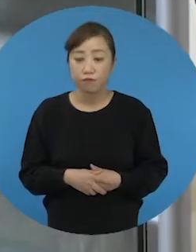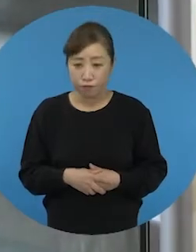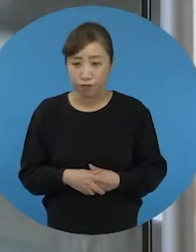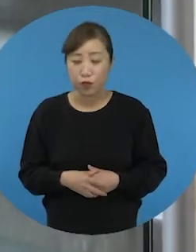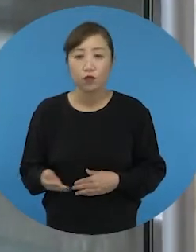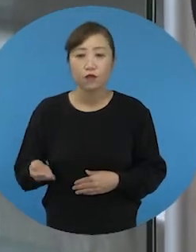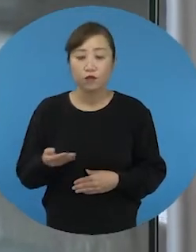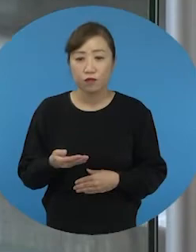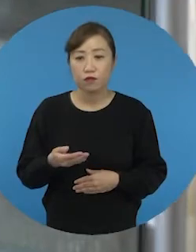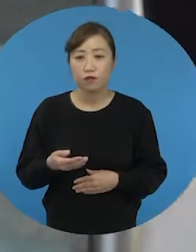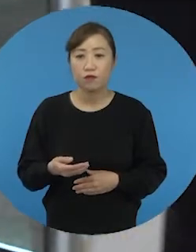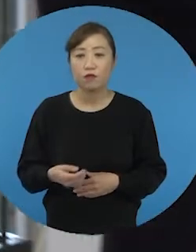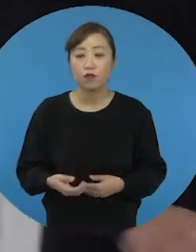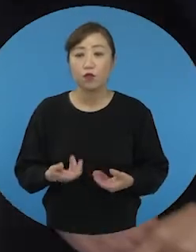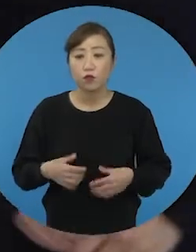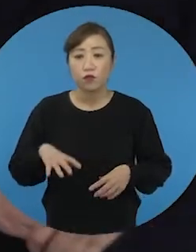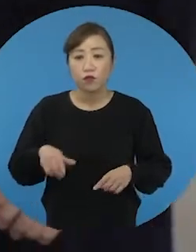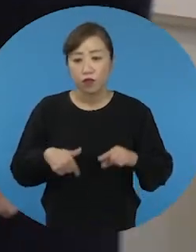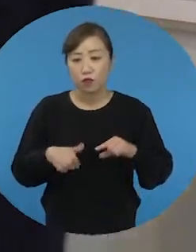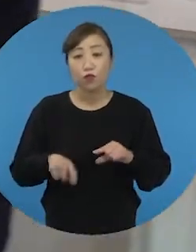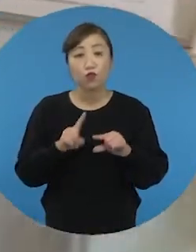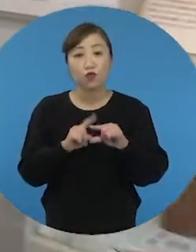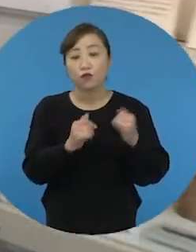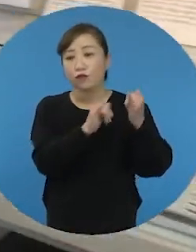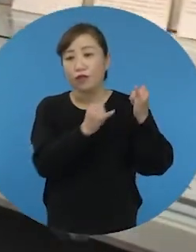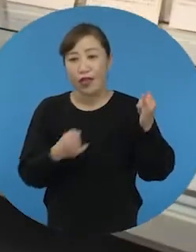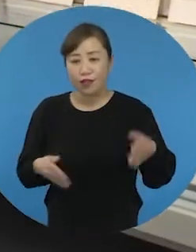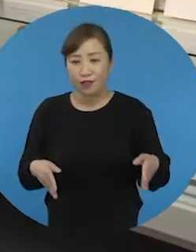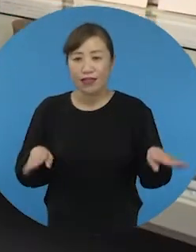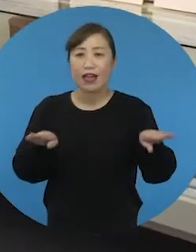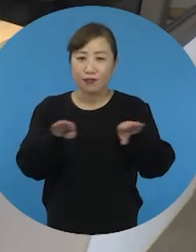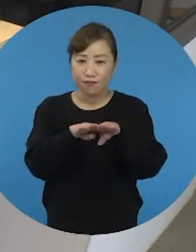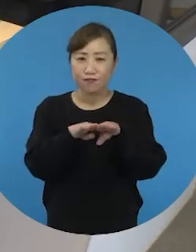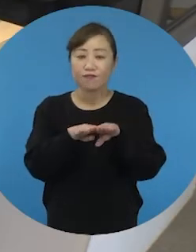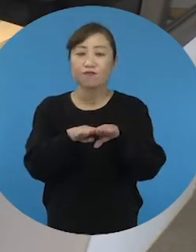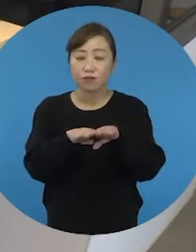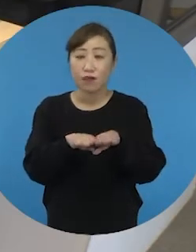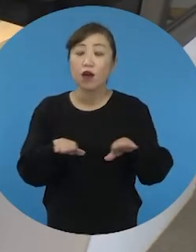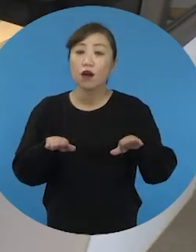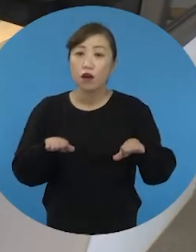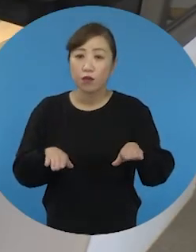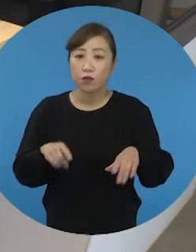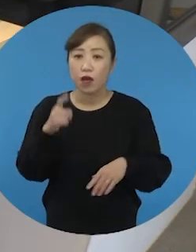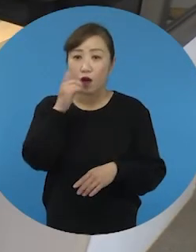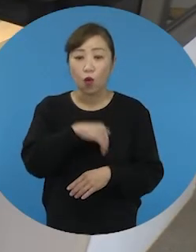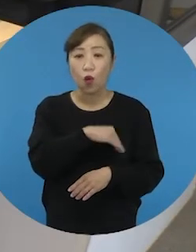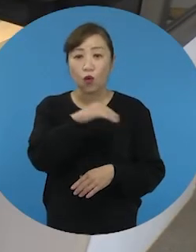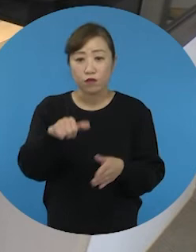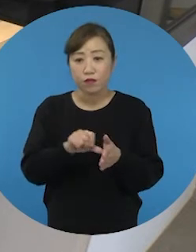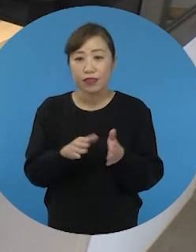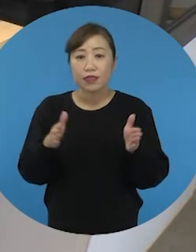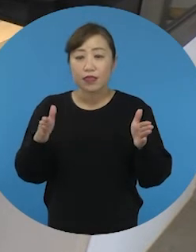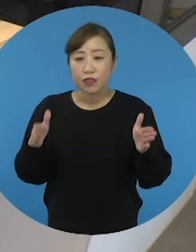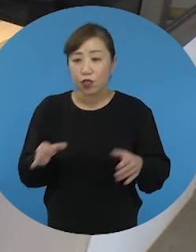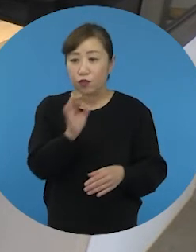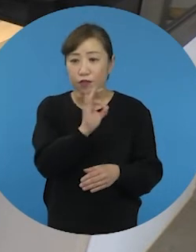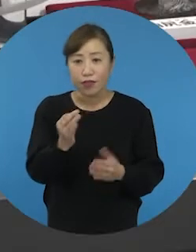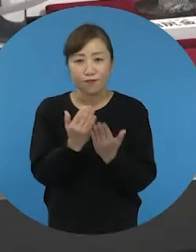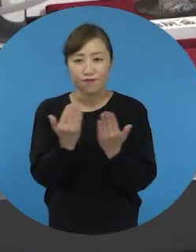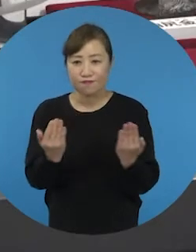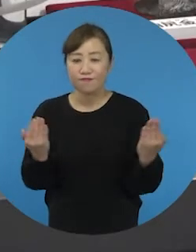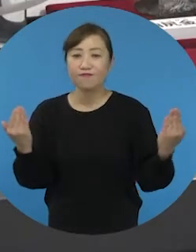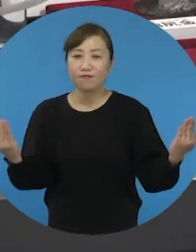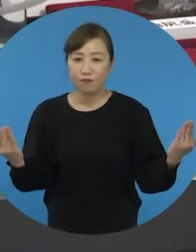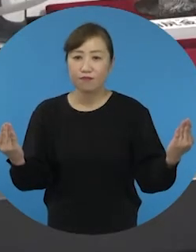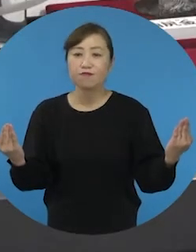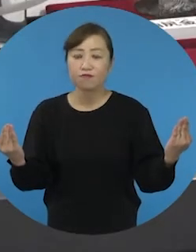続いてふるさと府中歴史館にやってきました。現在こちらでは古墳時代の遺物が展示されているそうです。ま